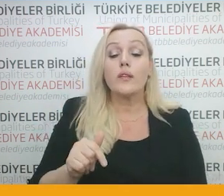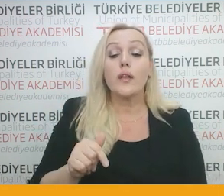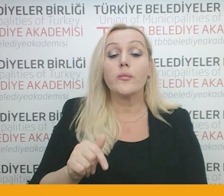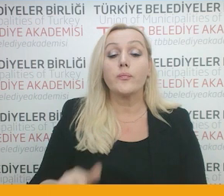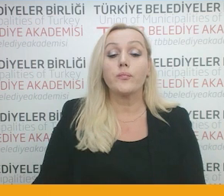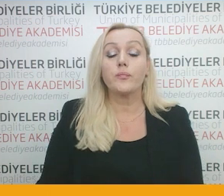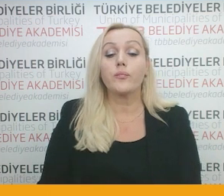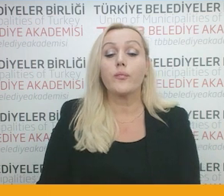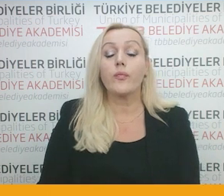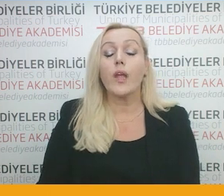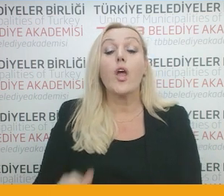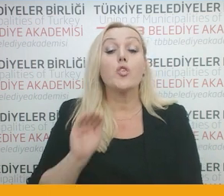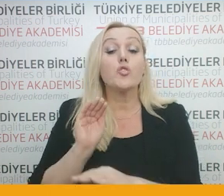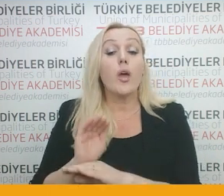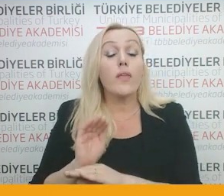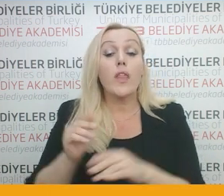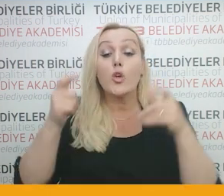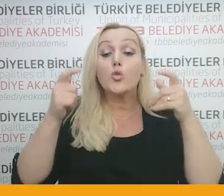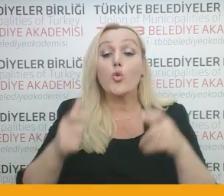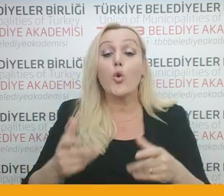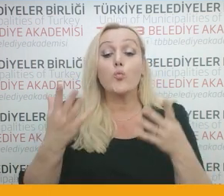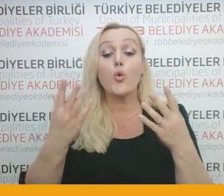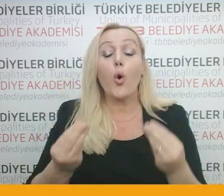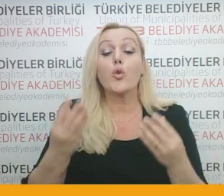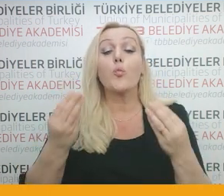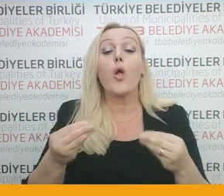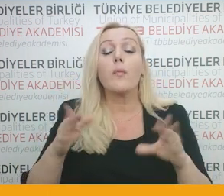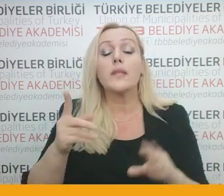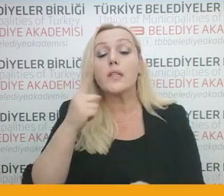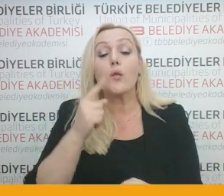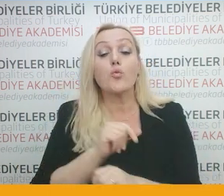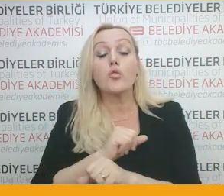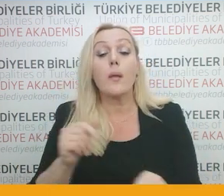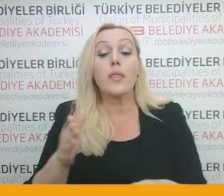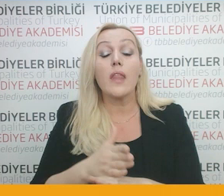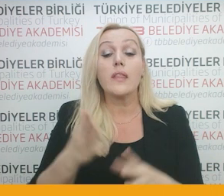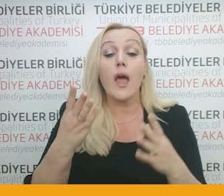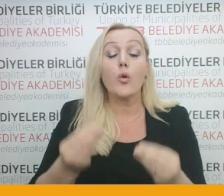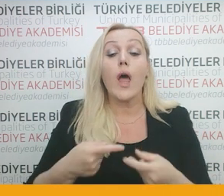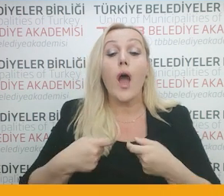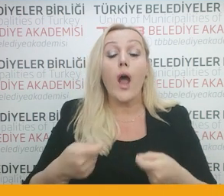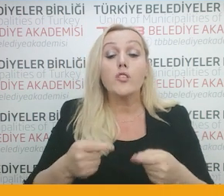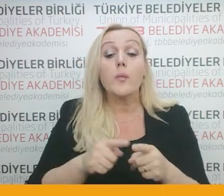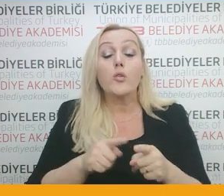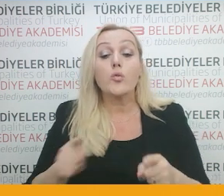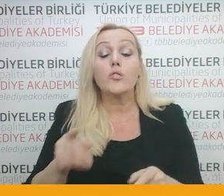da şefin sorumlu olup olmadığı, kamu zararının oluşmasına sebep olan harcama sürecine dair olup olmadığına bakılır